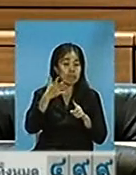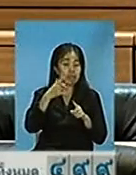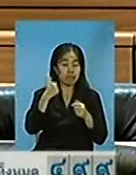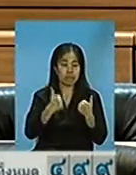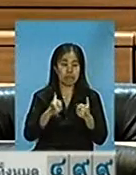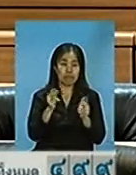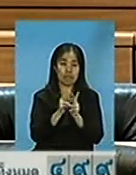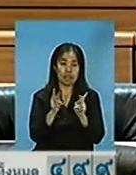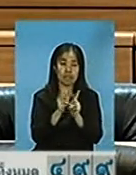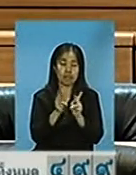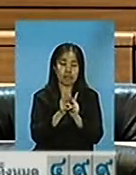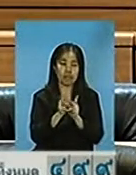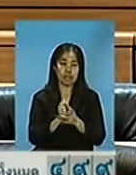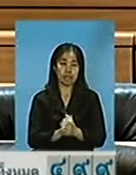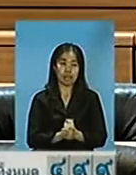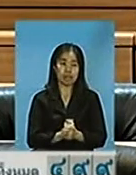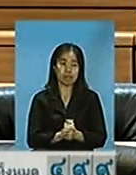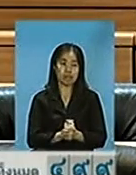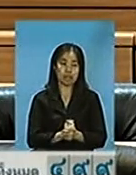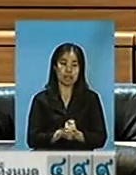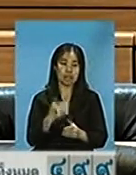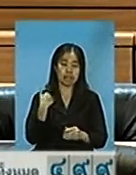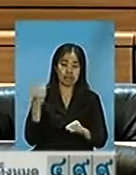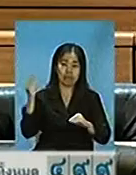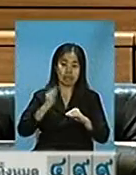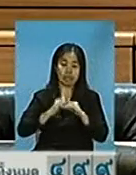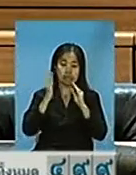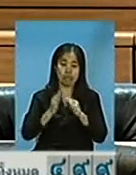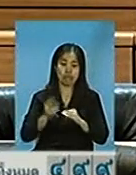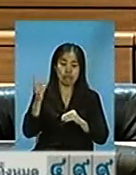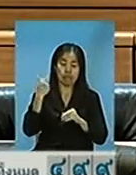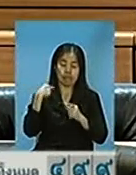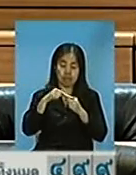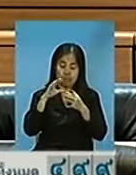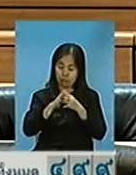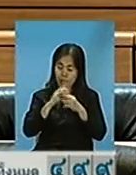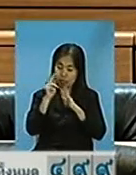มการเนี่ยเพิ่มเข้ามา2อนุมาตราด้วยกัน